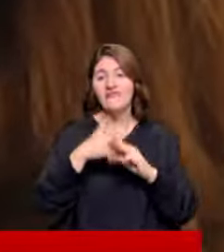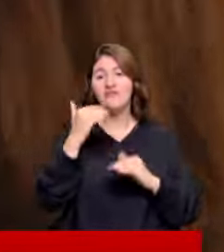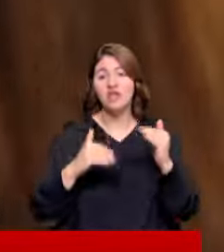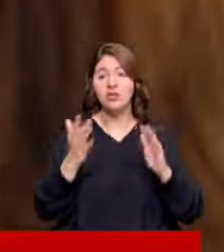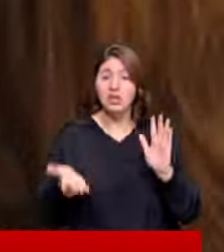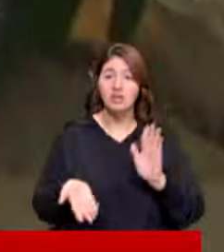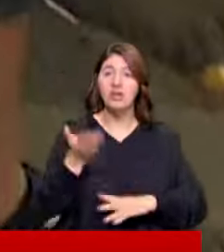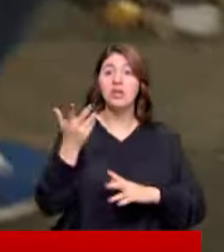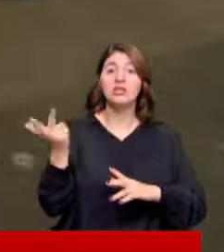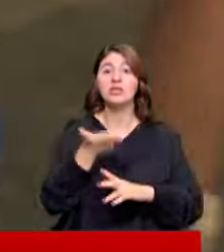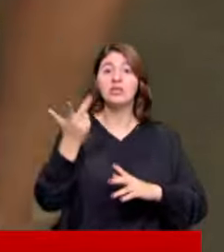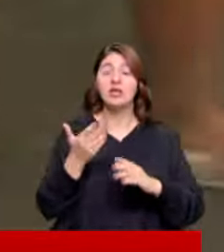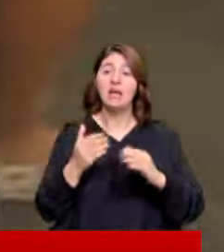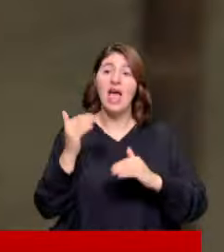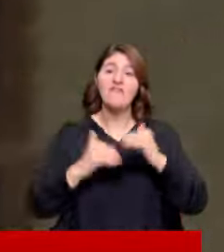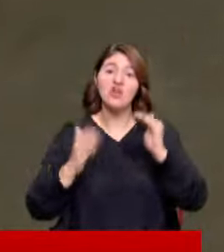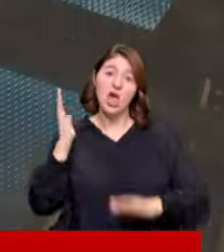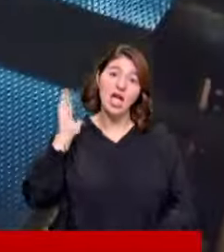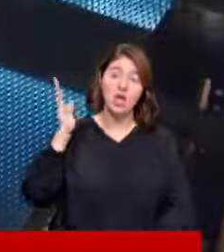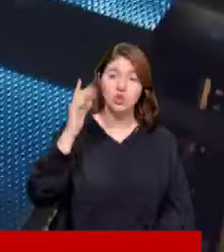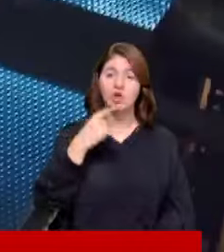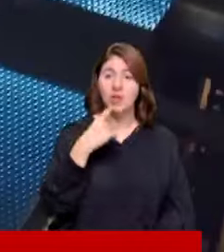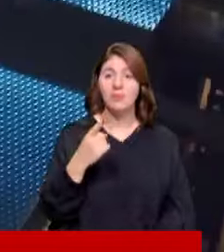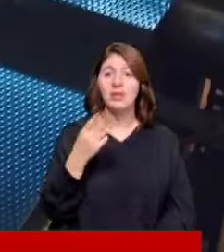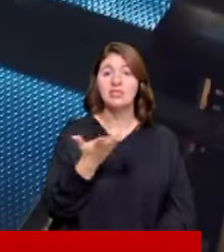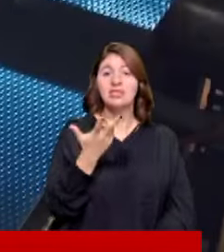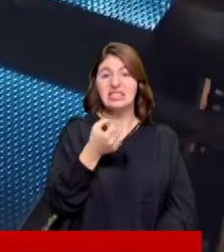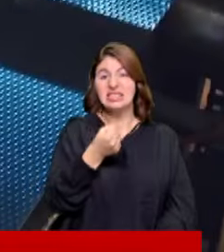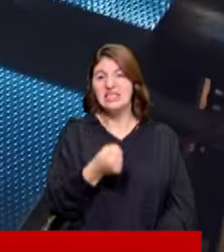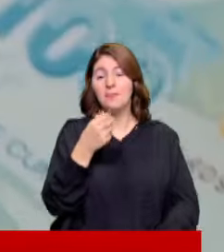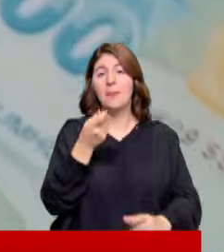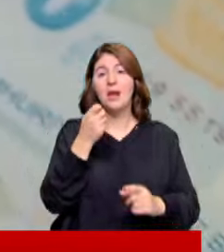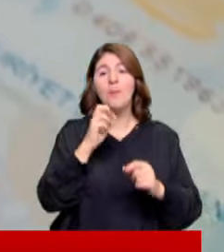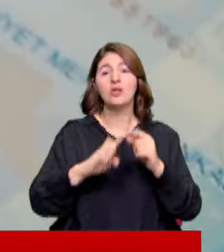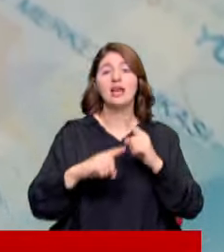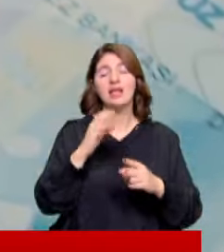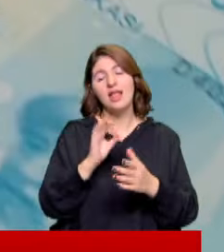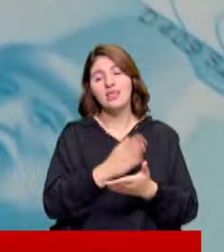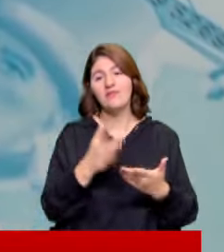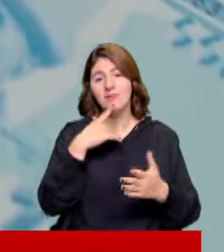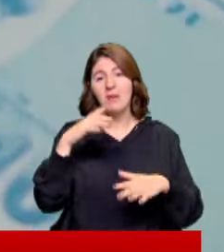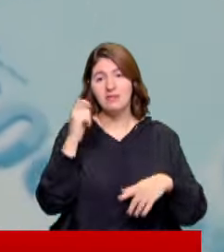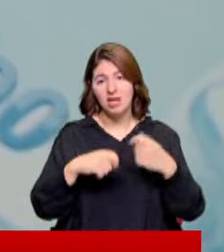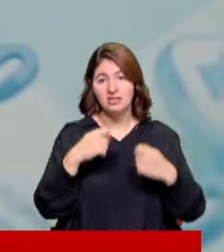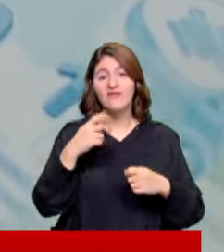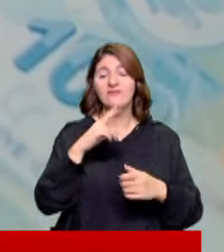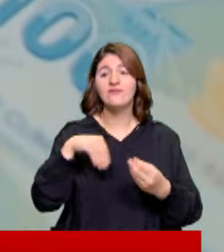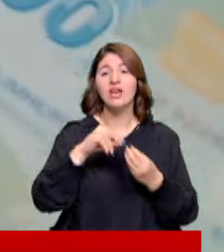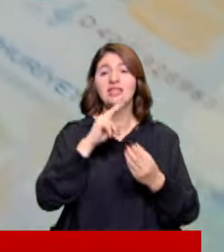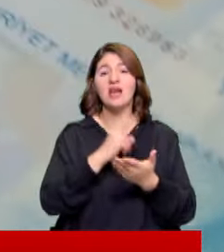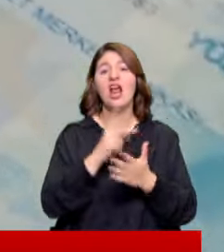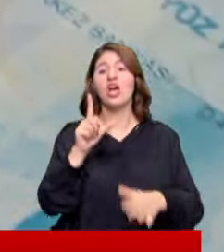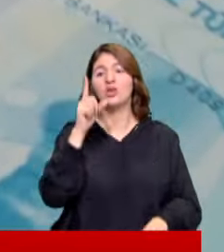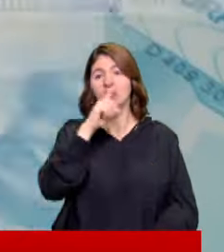enflasyonu da aşarak stagflasyona doğru gidiyor iddiasını sıkı para politikası sürecek diyen Merkez Bankası faiz kararı gerekçeleriyle